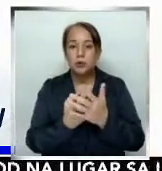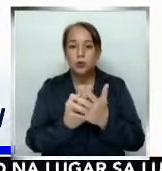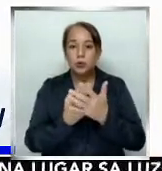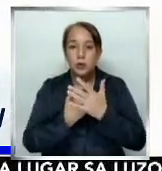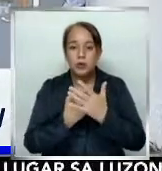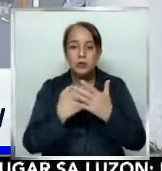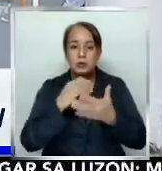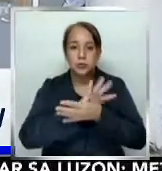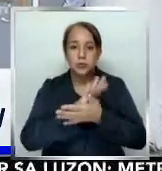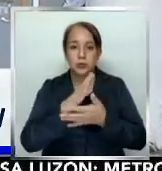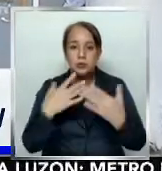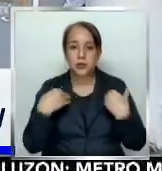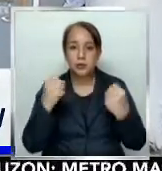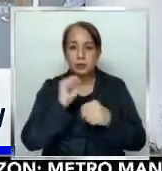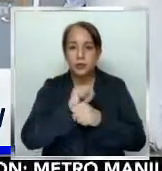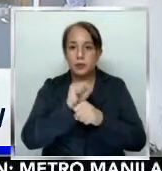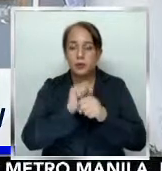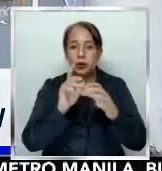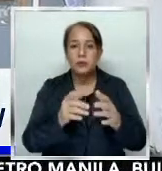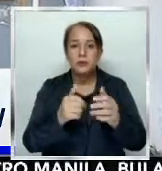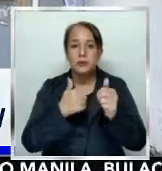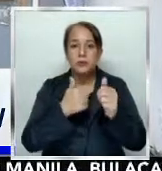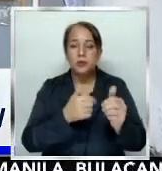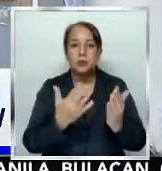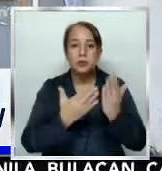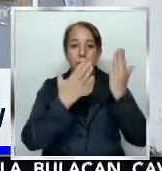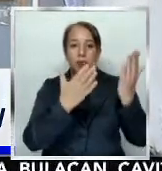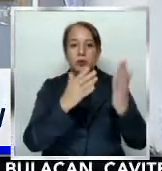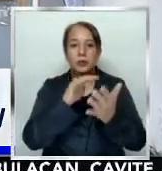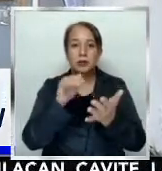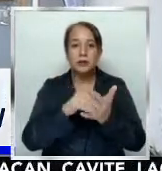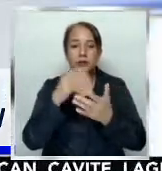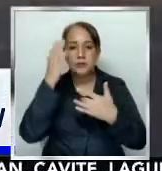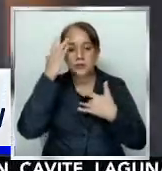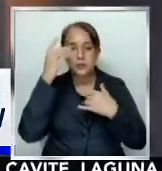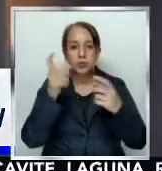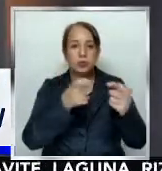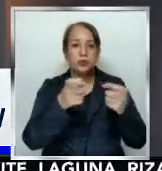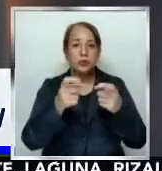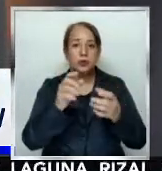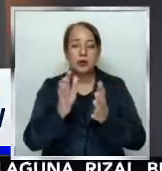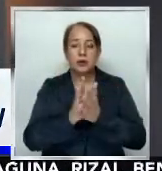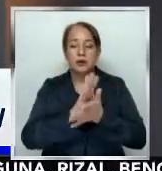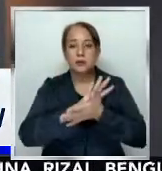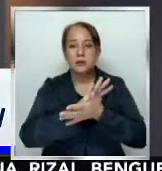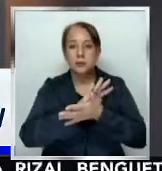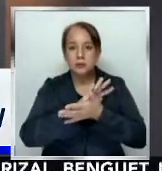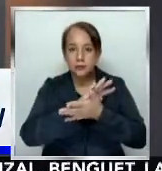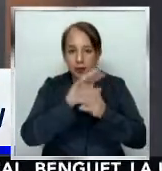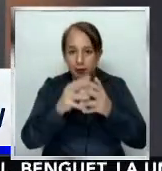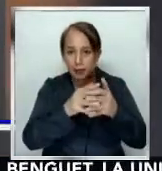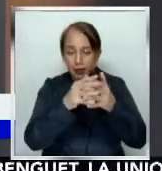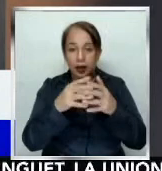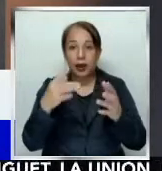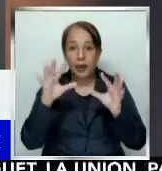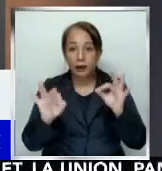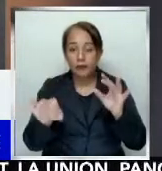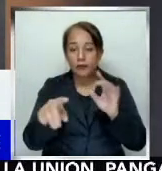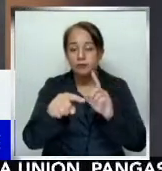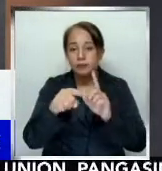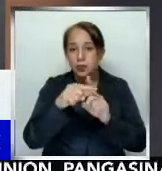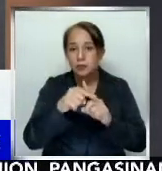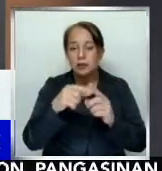healthcare worker, alinsunod sa rekomendasyon ng Center for Disease Control ng Amerika. Kung ikaw ay positibo at ikaw ay